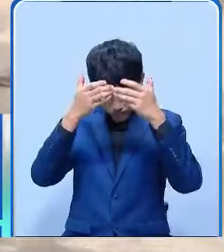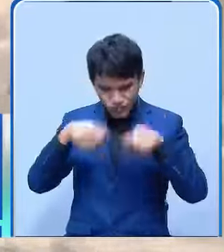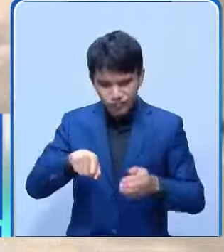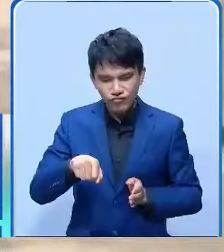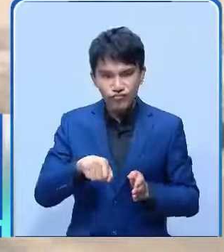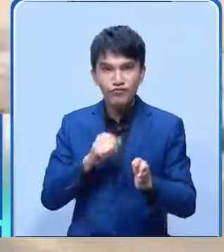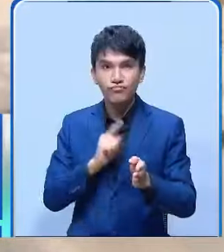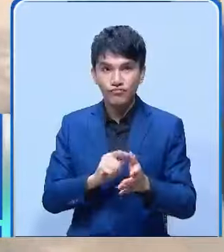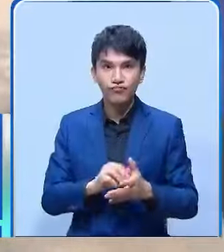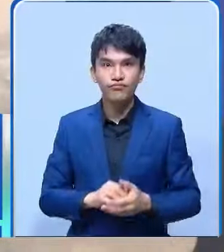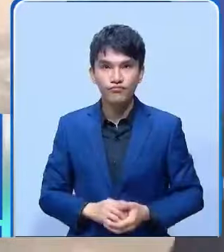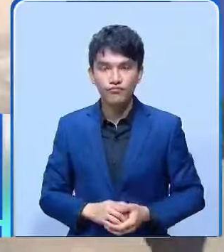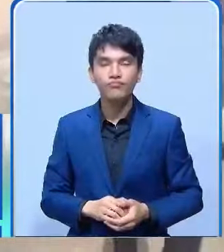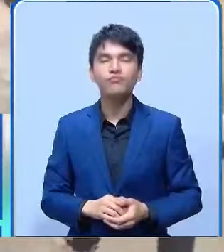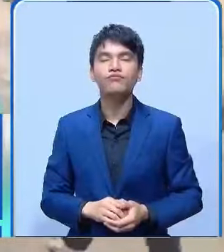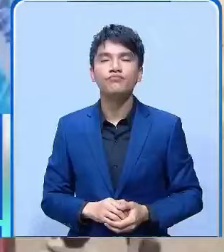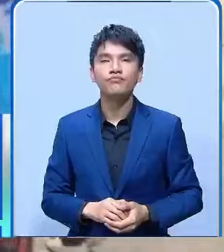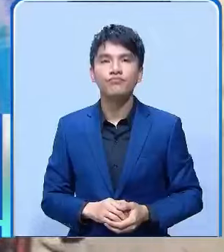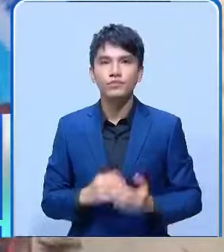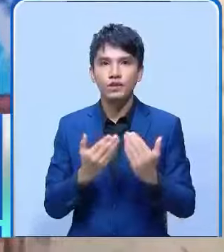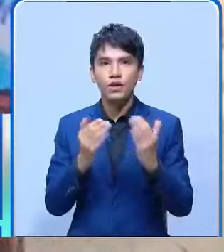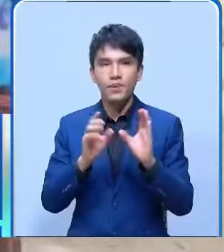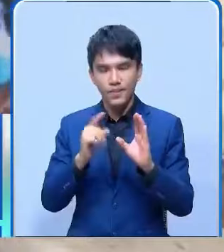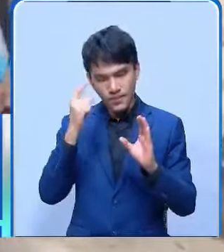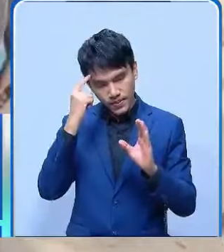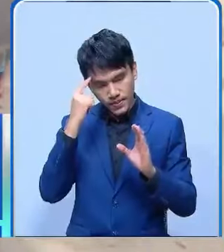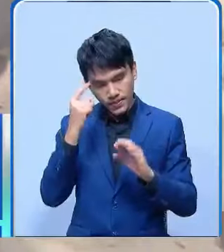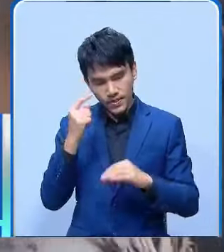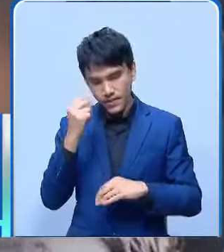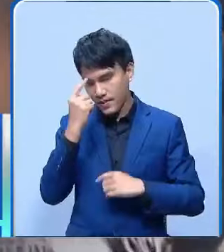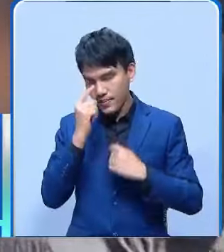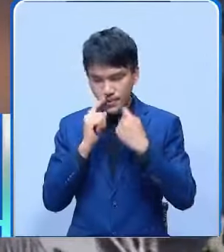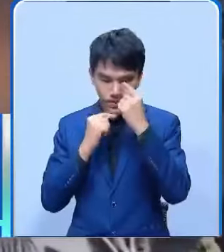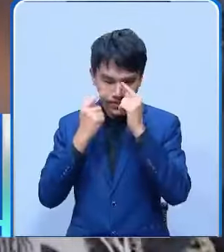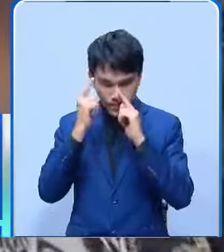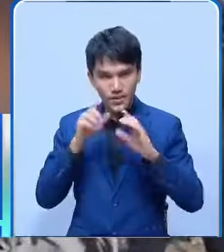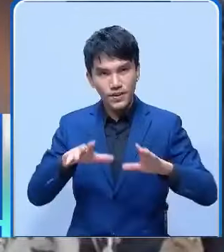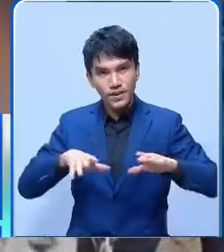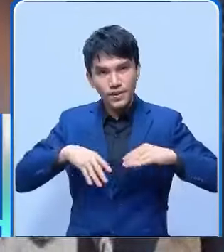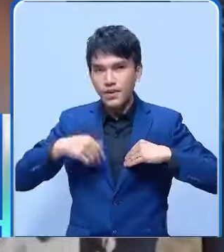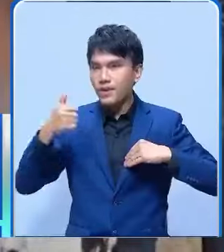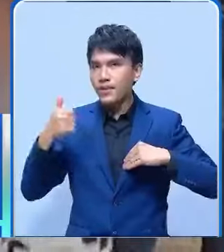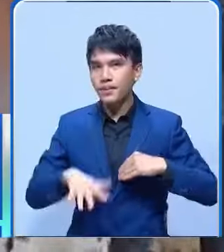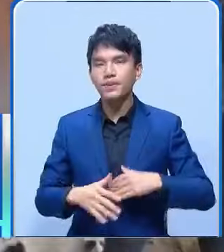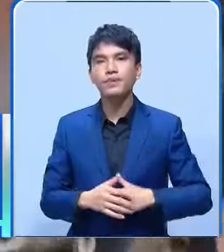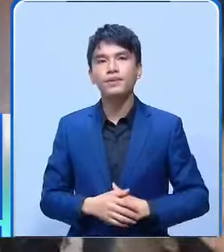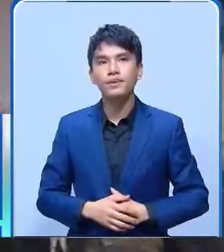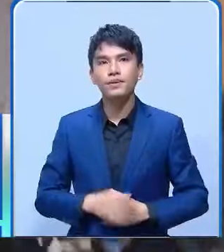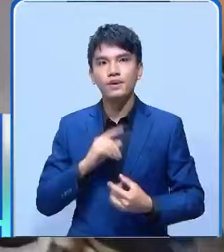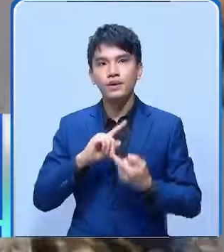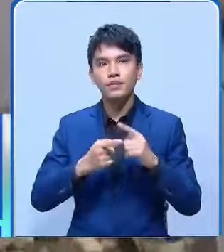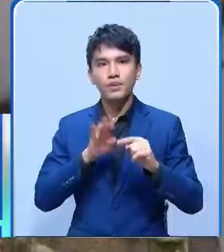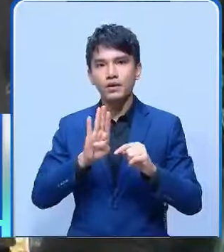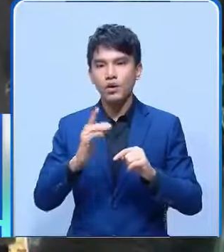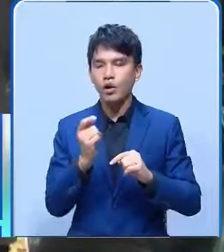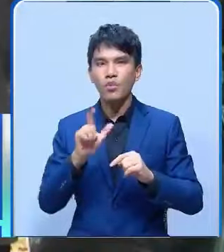านยนต์ใช่ไหมแล้วก็นำศพขึ้นมาพอทางครอบครัวทราบเรื่องเนี่ยโอ้โหร้องไห้ลั่นรับไม่ได้กับเหตุการณ์ที่เกิดขึ้นค่ะ เพื่อนของบอลนะคะบอกว่